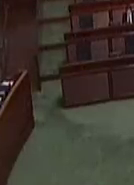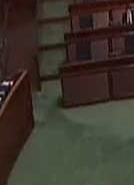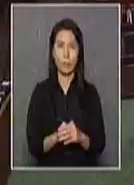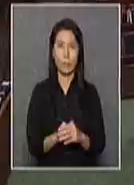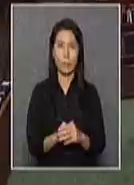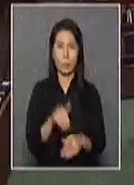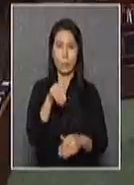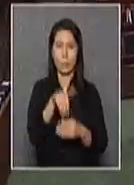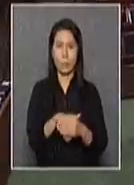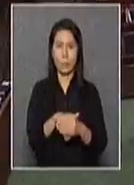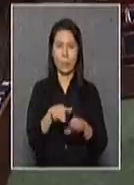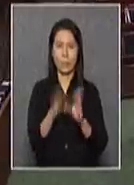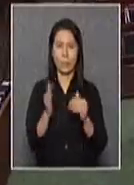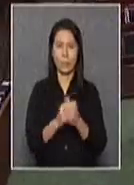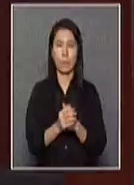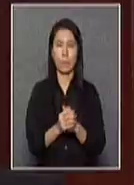開始表決。